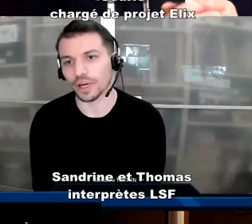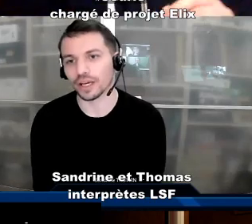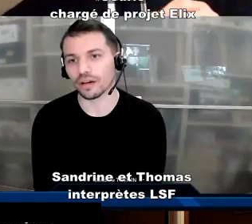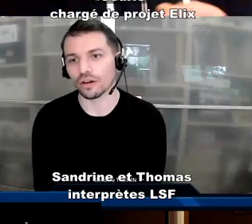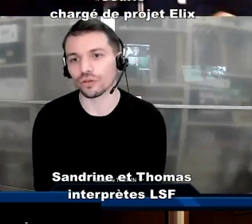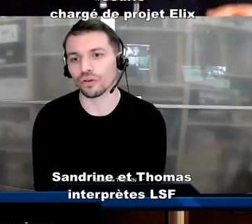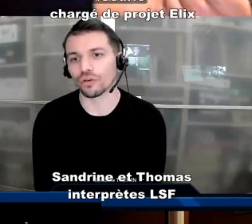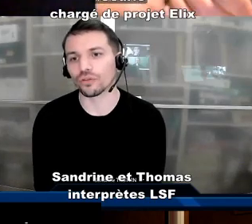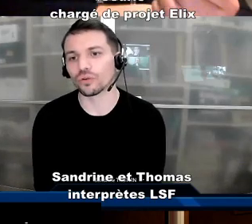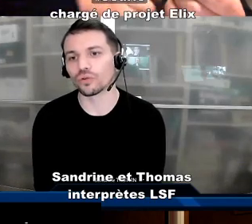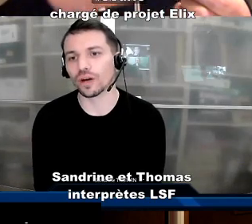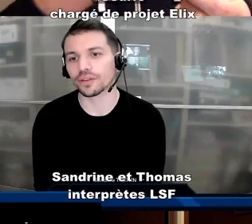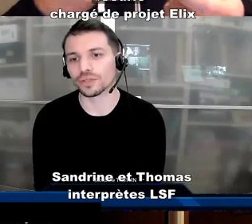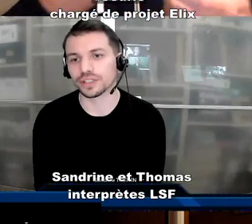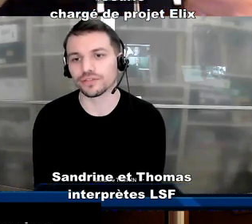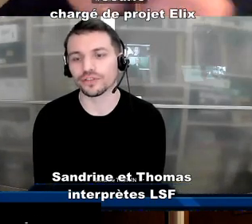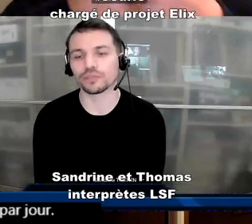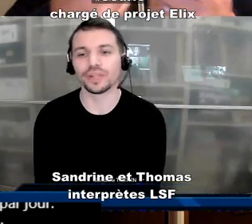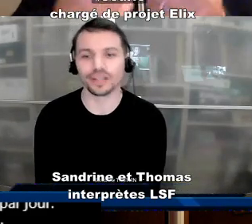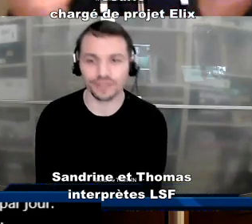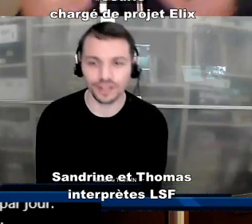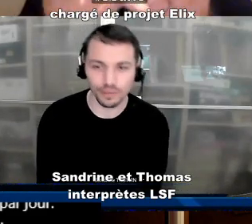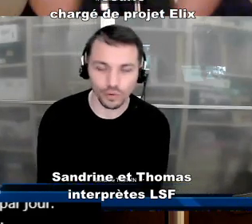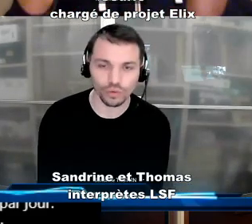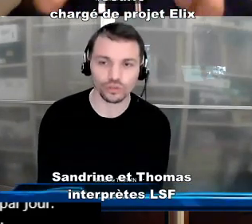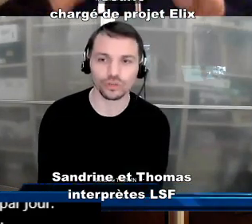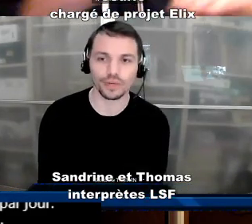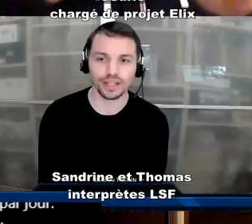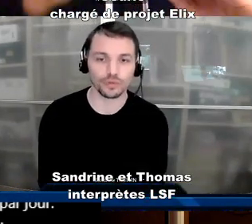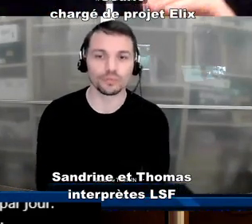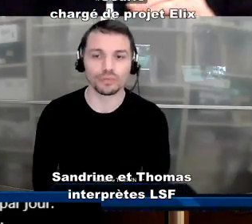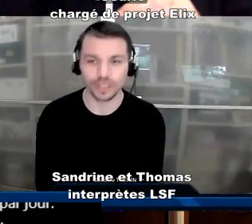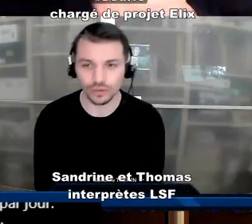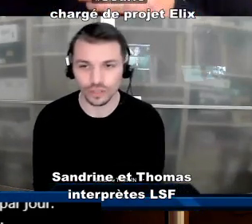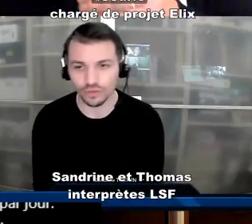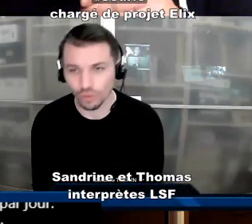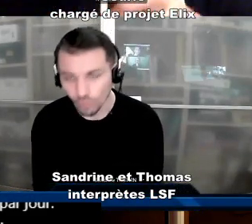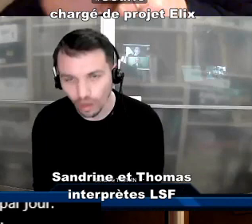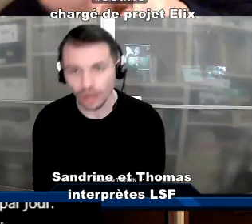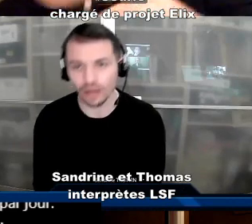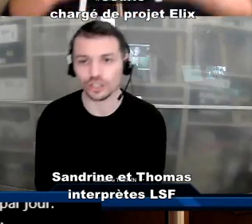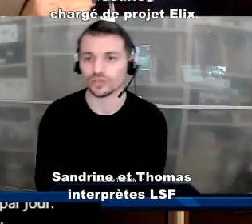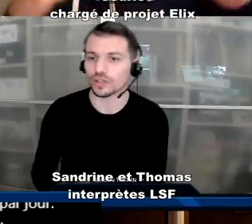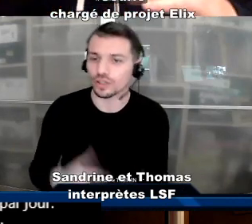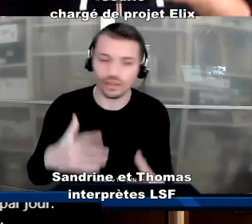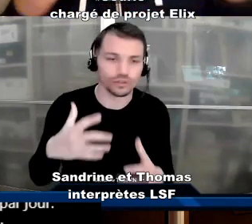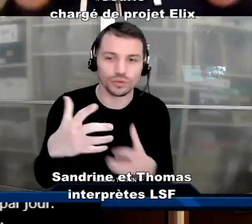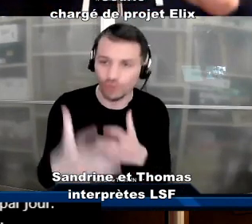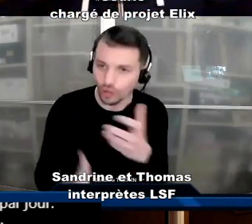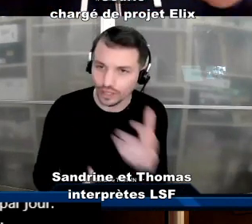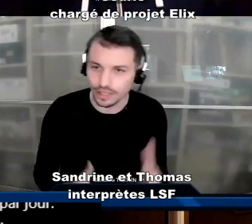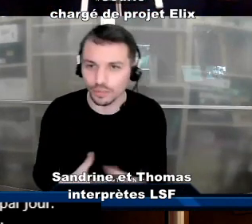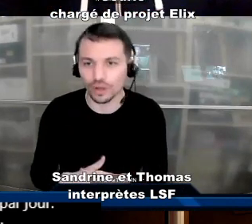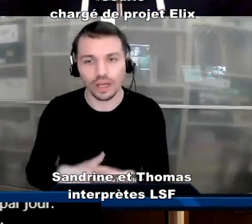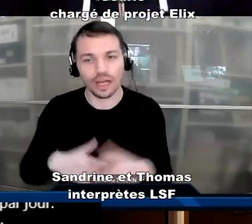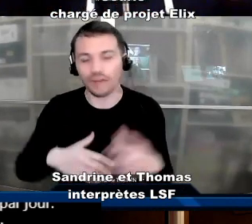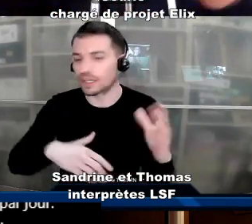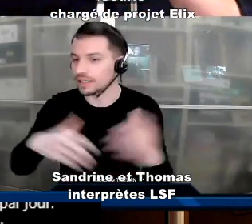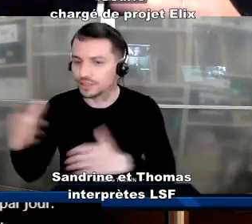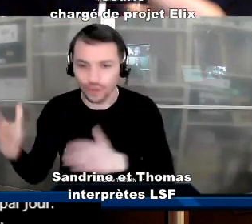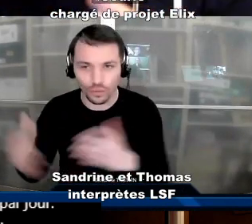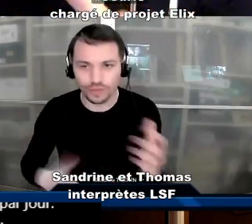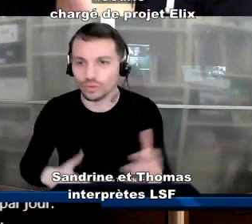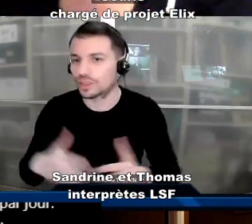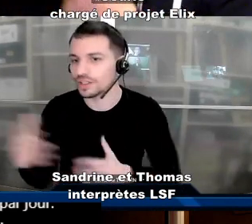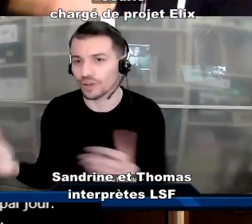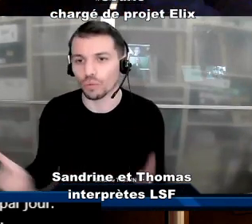Voilà, après, dans cours intensif, bien évidemment, je m'adapte au public que j'ai devant moi, je vais suivre leur rythme avec